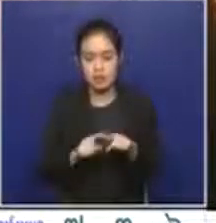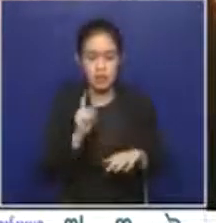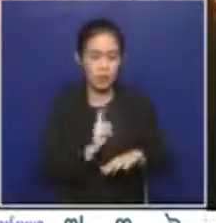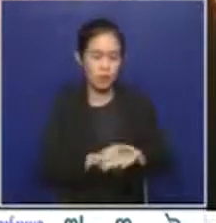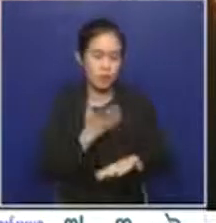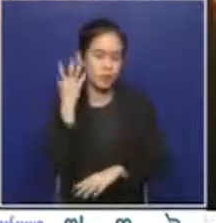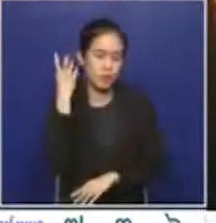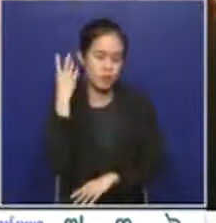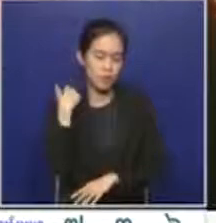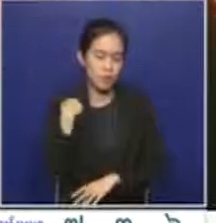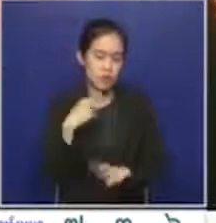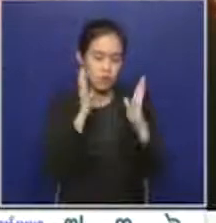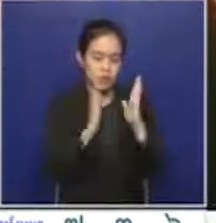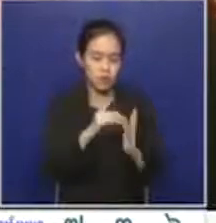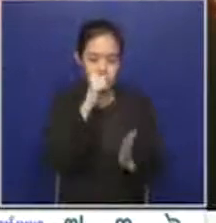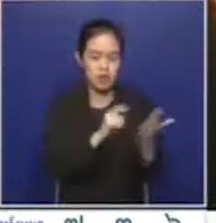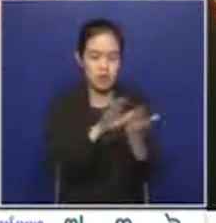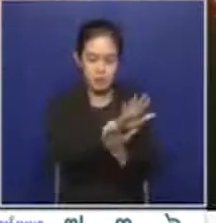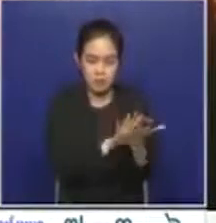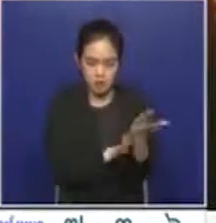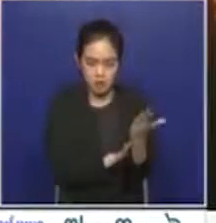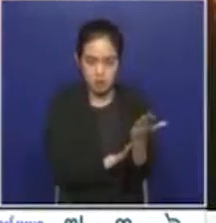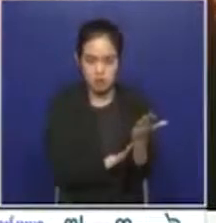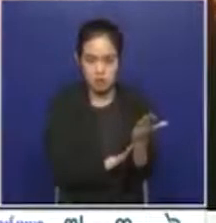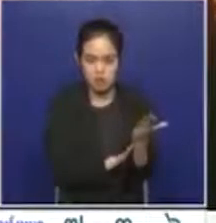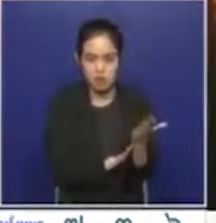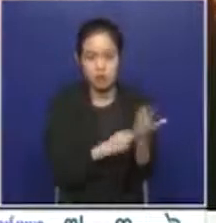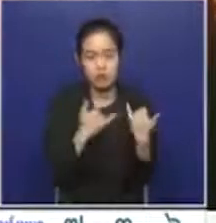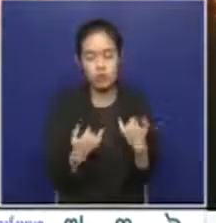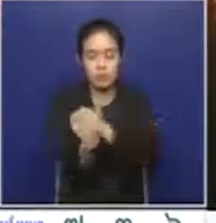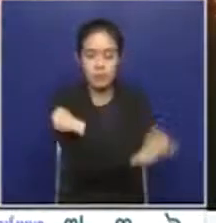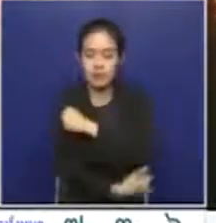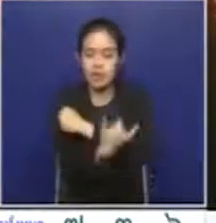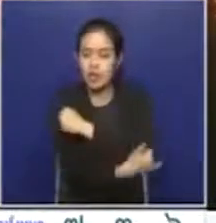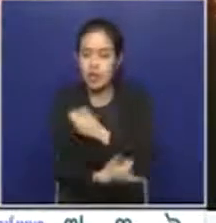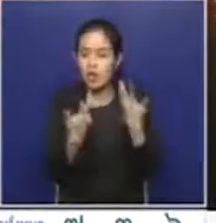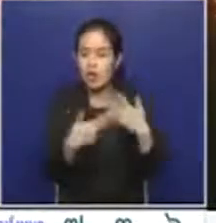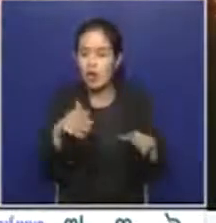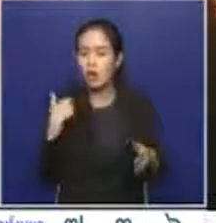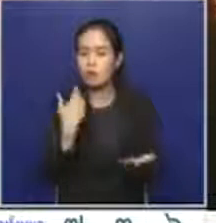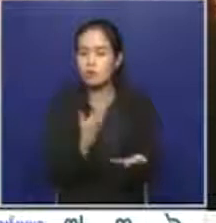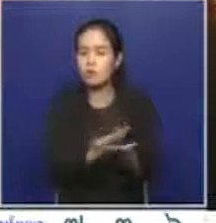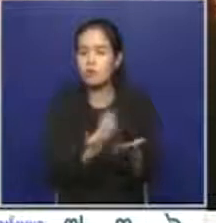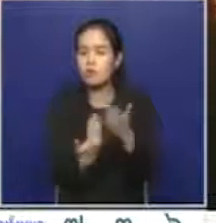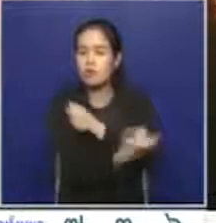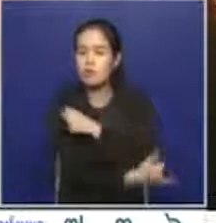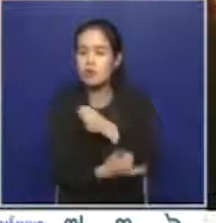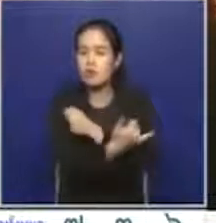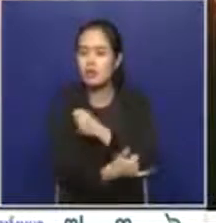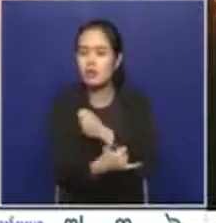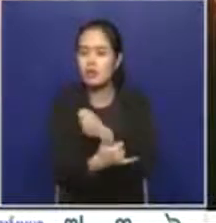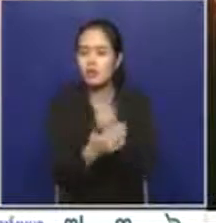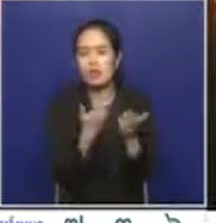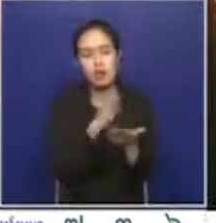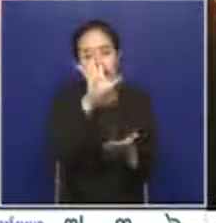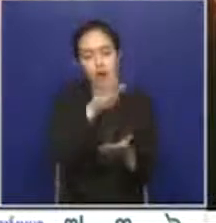นะครับแต่ในเวลาเดียวกันครับท่านประธานมีคนไทยอีกจำนวนไม่น้อยที่กำลังอยู่ต่างประเทศแล้วก็ใช้เงิน